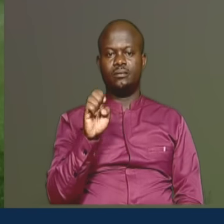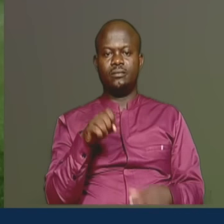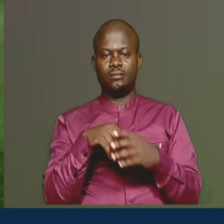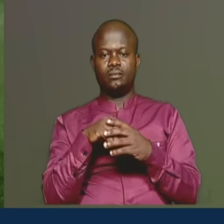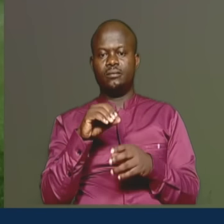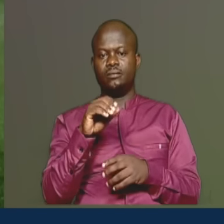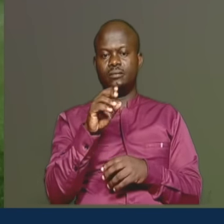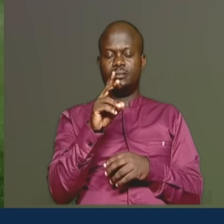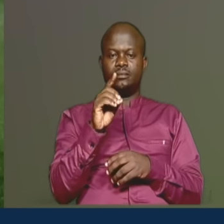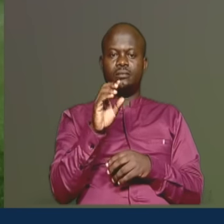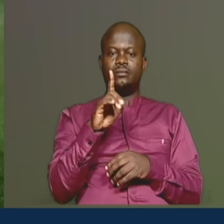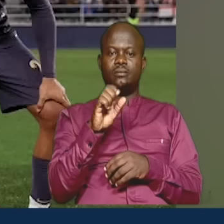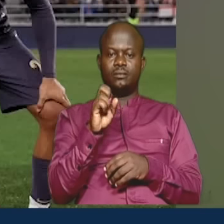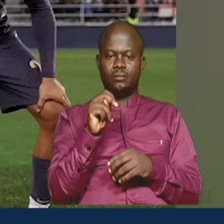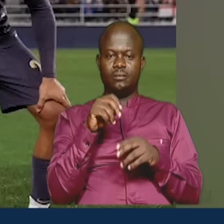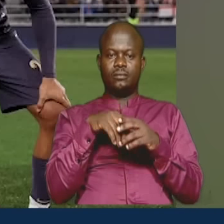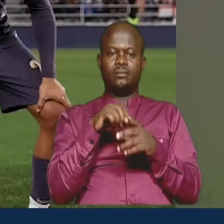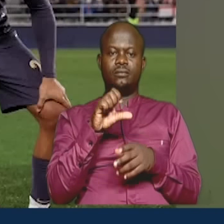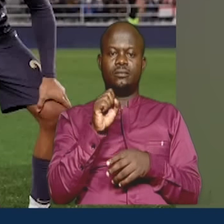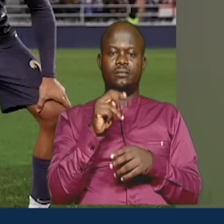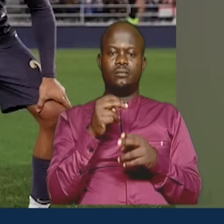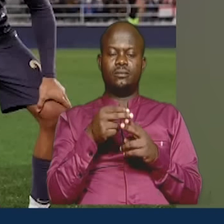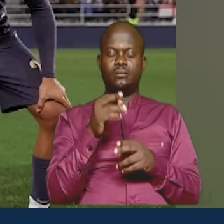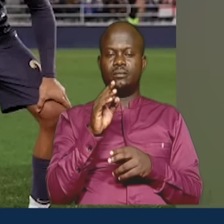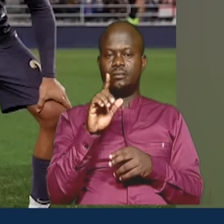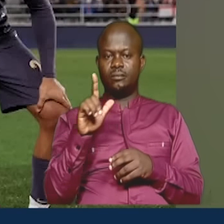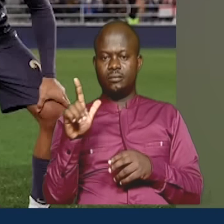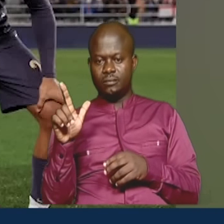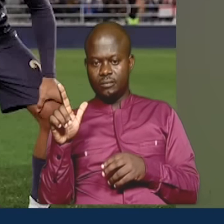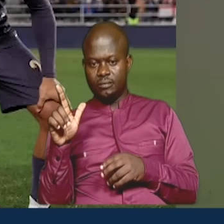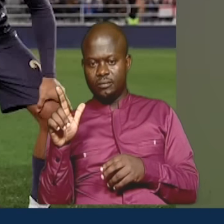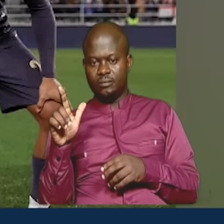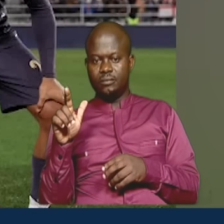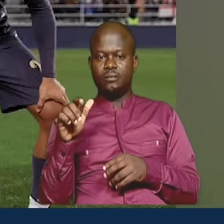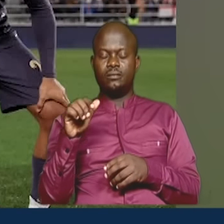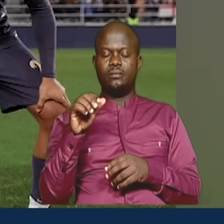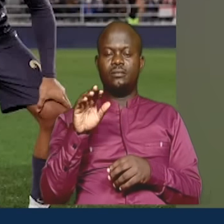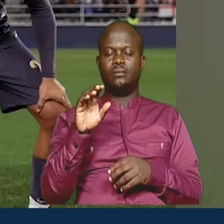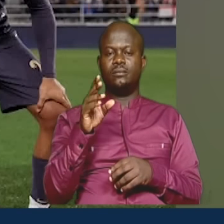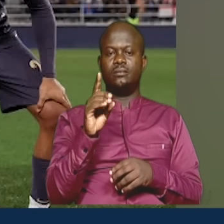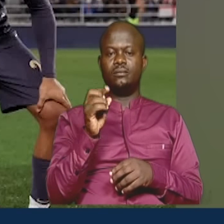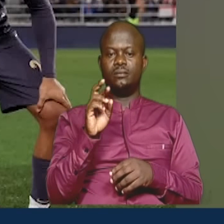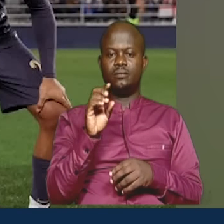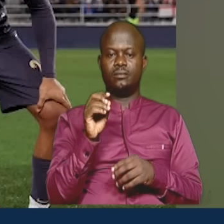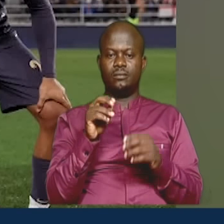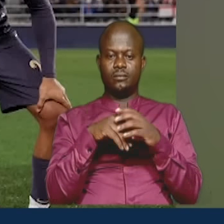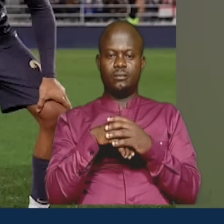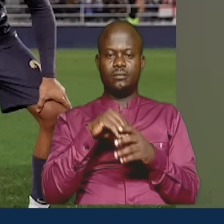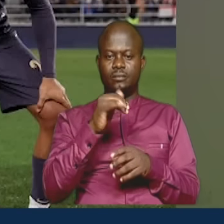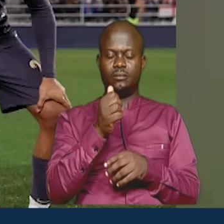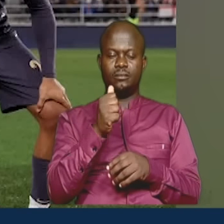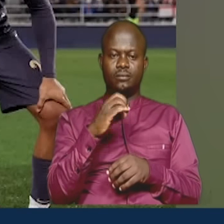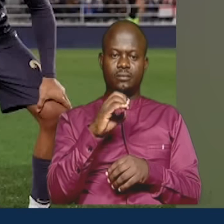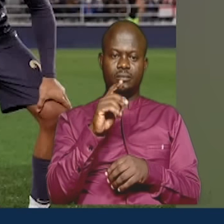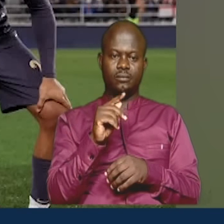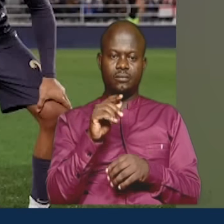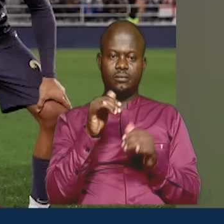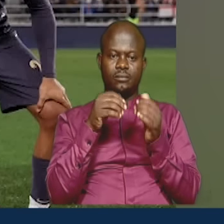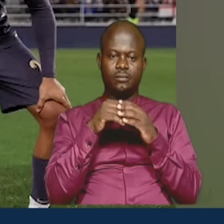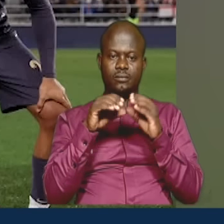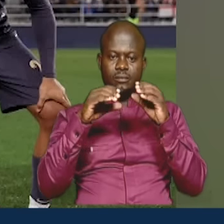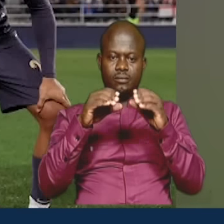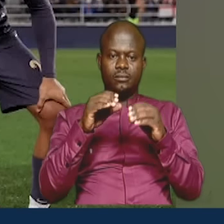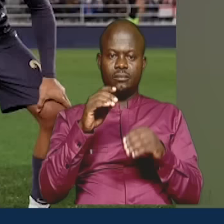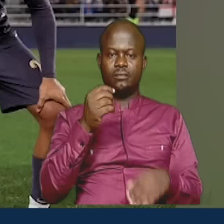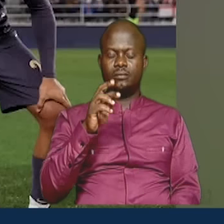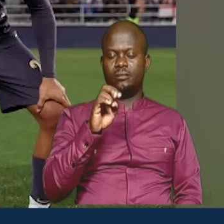Declan Rice na Bukayo Saka ba Arsenal Phil Foden ukine mu ikipe ya Man City Jack amwe na Jack Grealish bakinira muri iyo kipe ndetse na